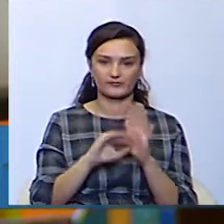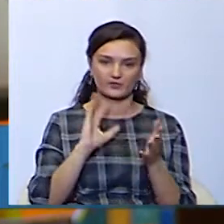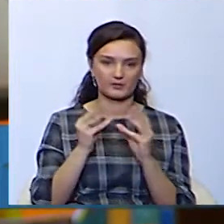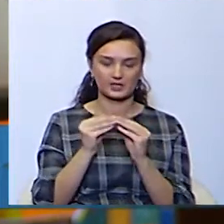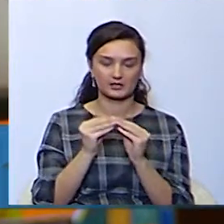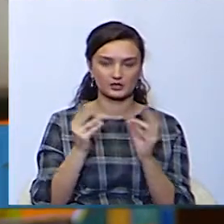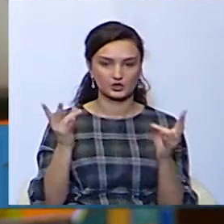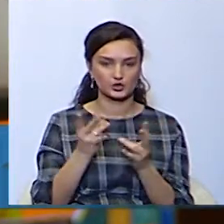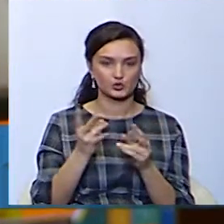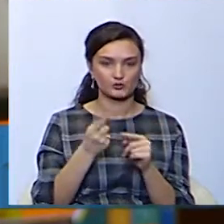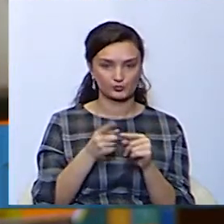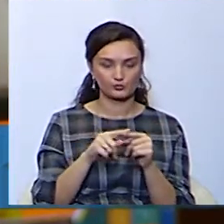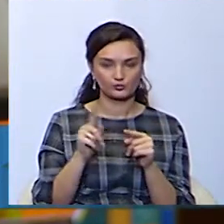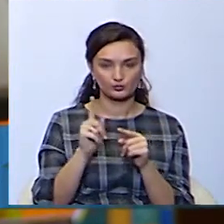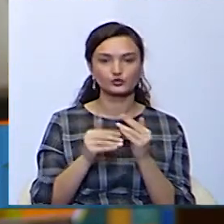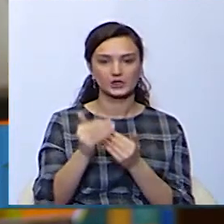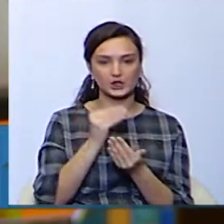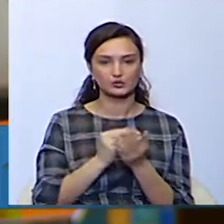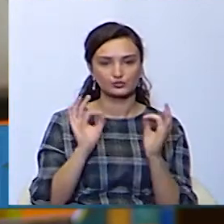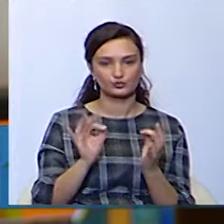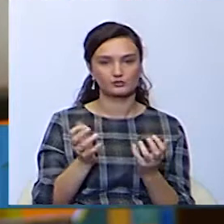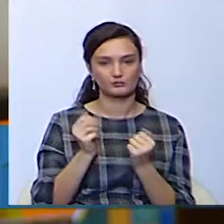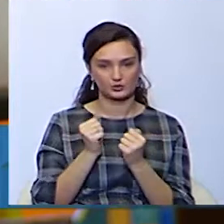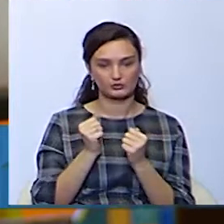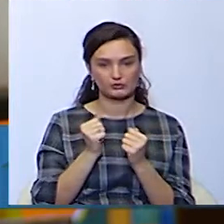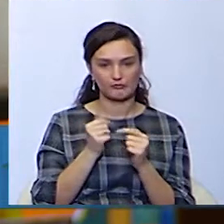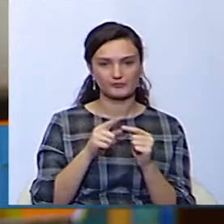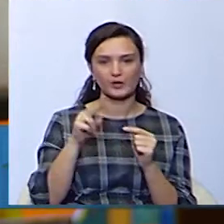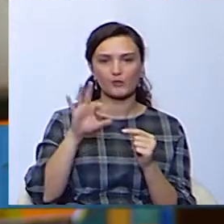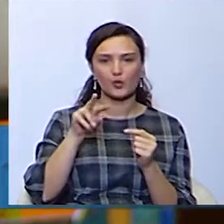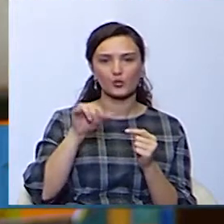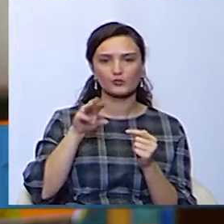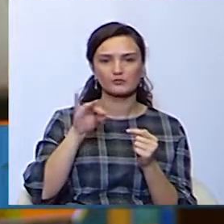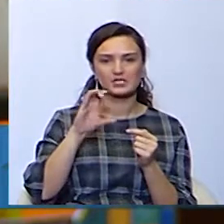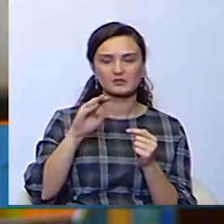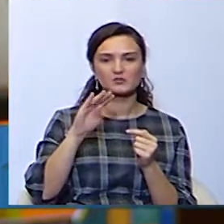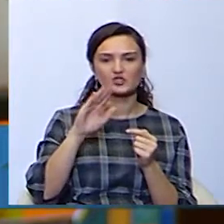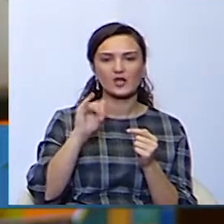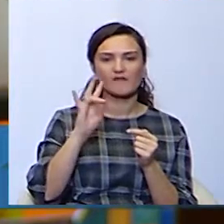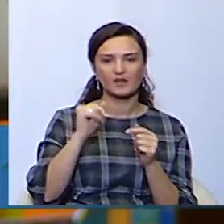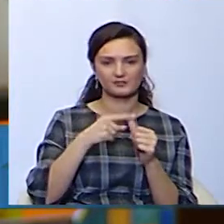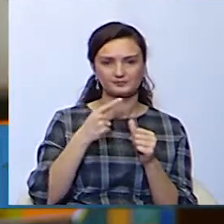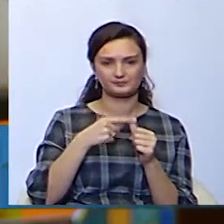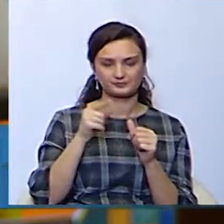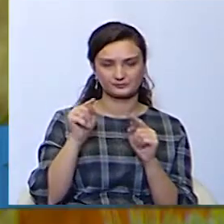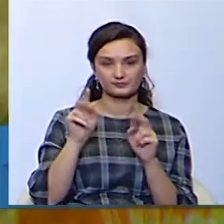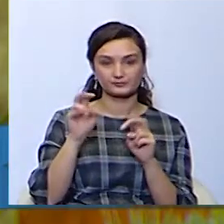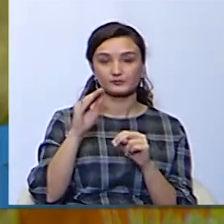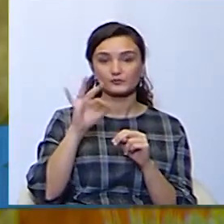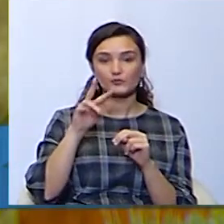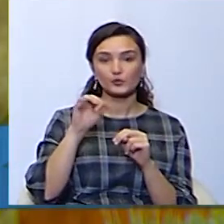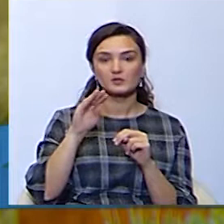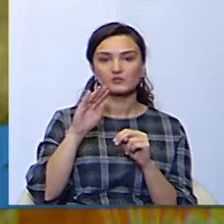ეფექტური, რათა მიიღონ შედეგი. ეს ეხება სწორედ ფოლიუმის ჟავას, ეს ყველასათვის ცნობილია. მე მინდა აქვე ხაზი გაუსვათ, რომ ფოლიუმის